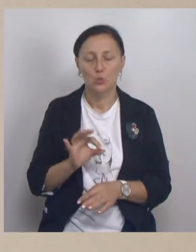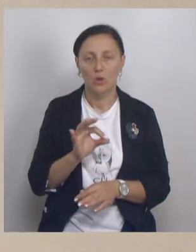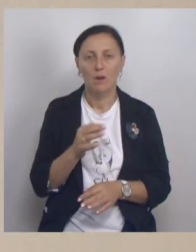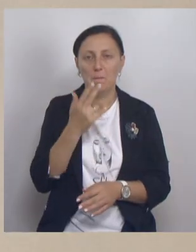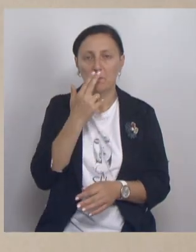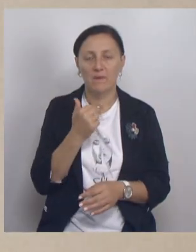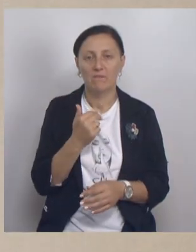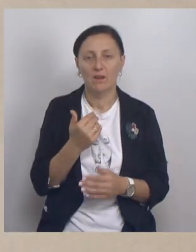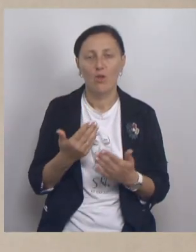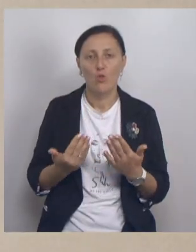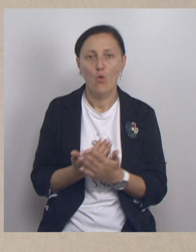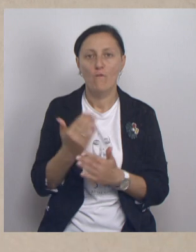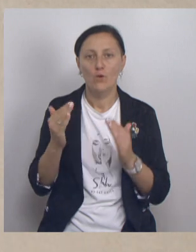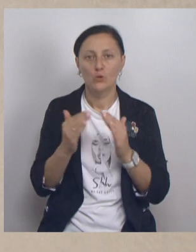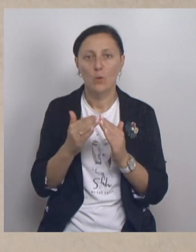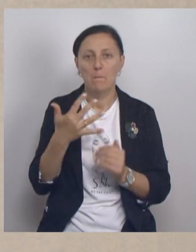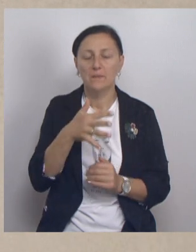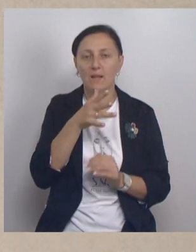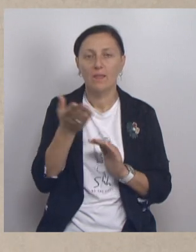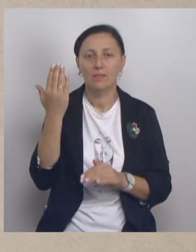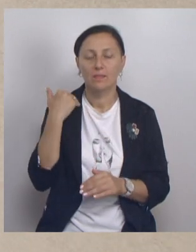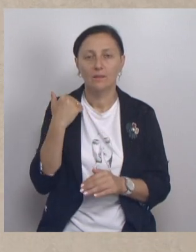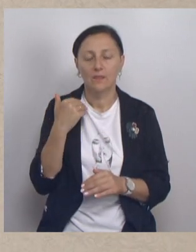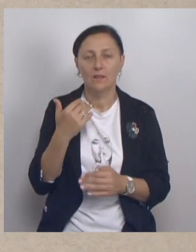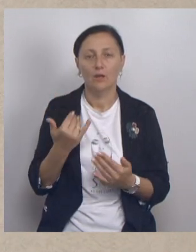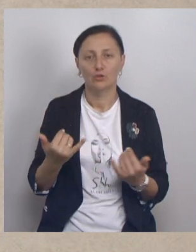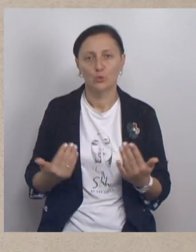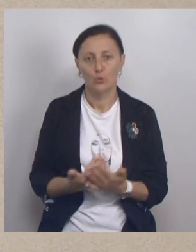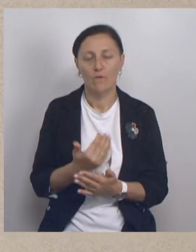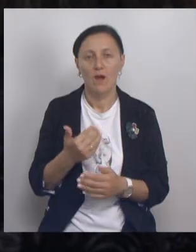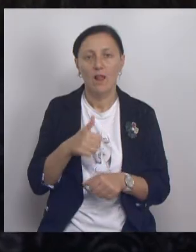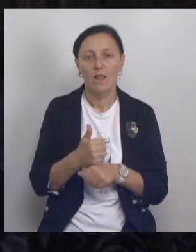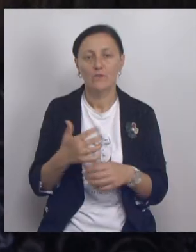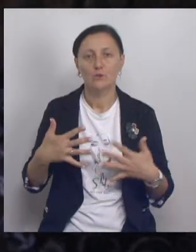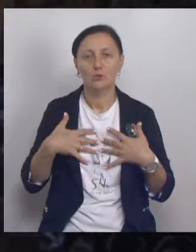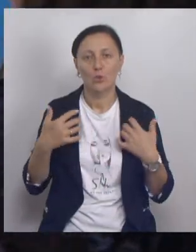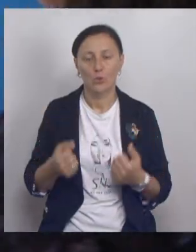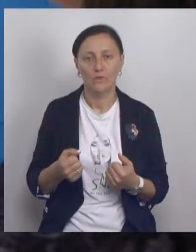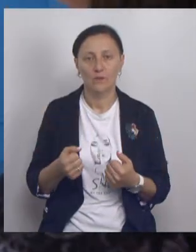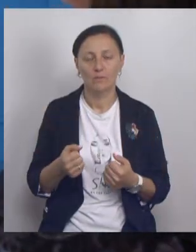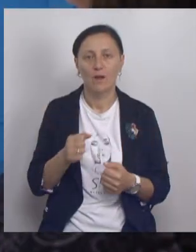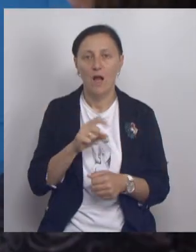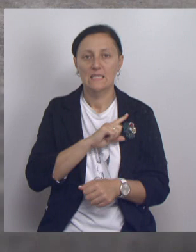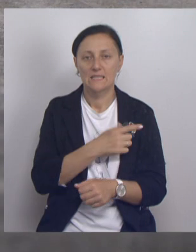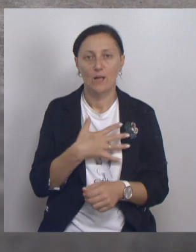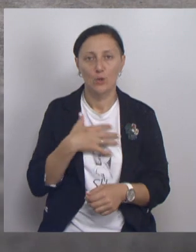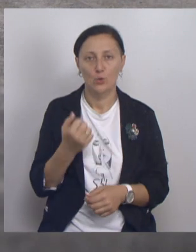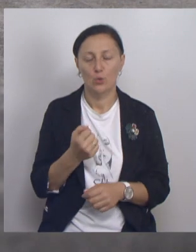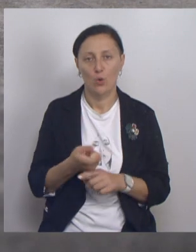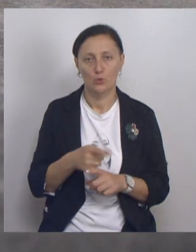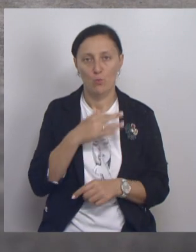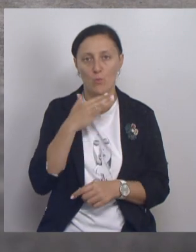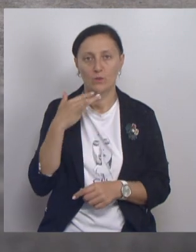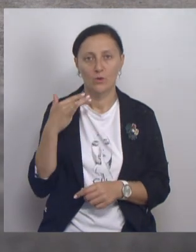привыкать. Обжились в новом доме полвека назад, справятся и сейчас. Было бы здоровье. А силы духа шебекинцам уж точно не занимать. Наталья Войтенко,